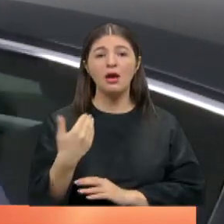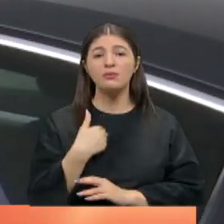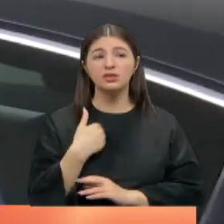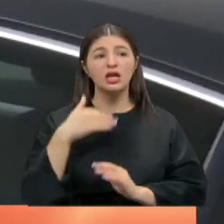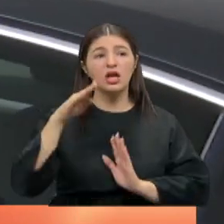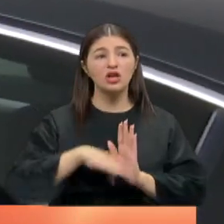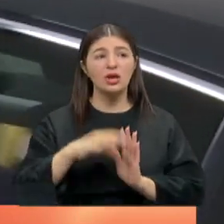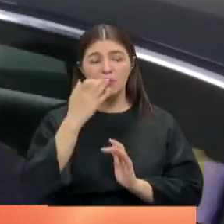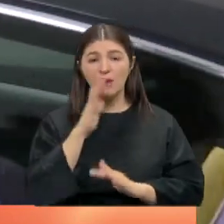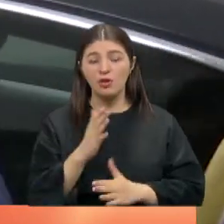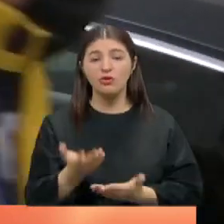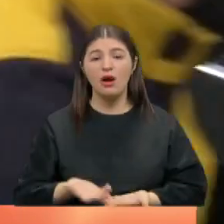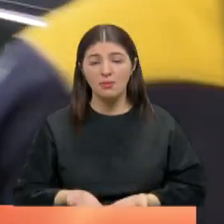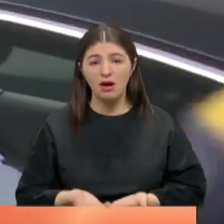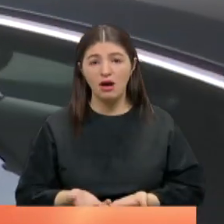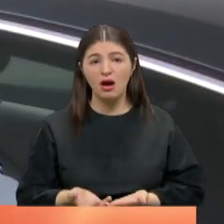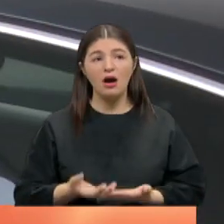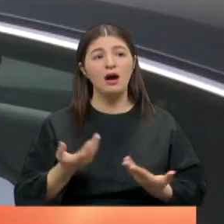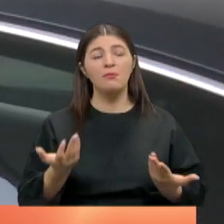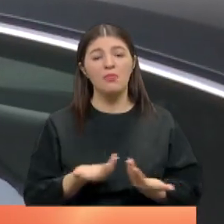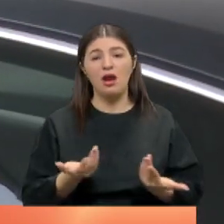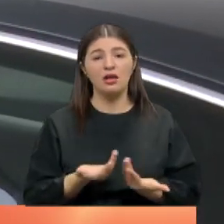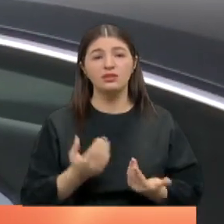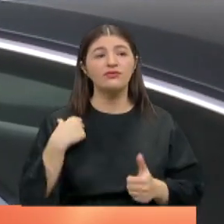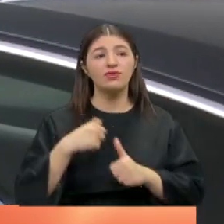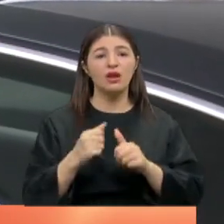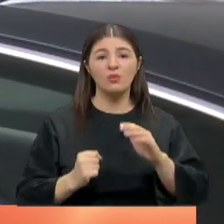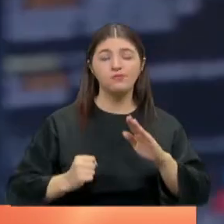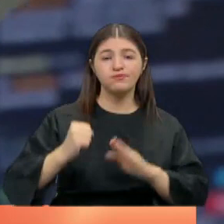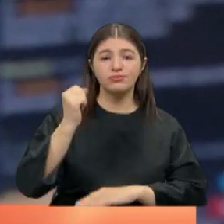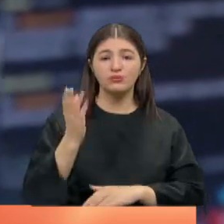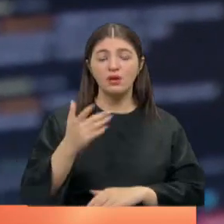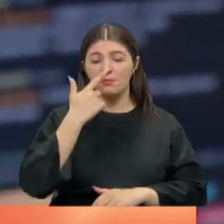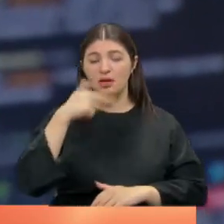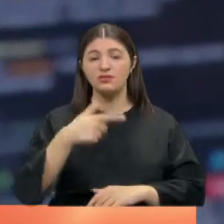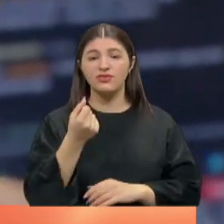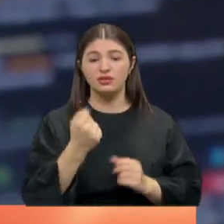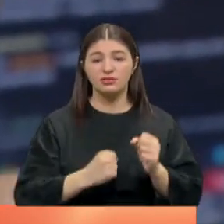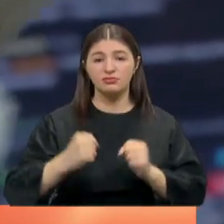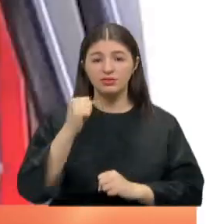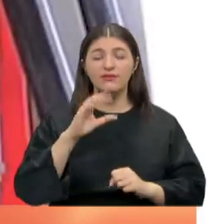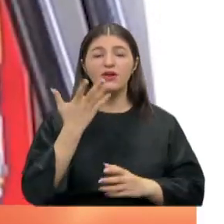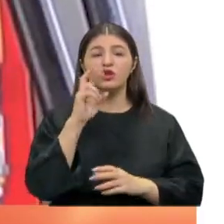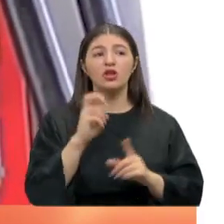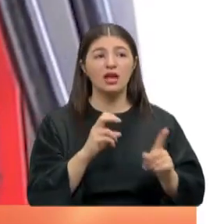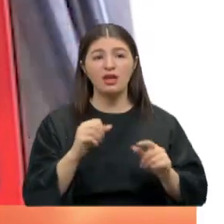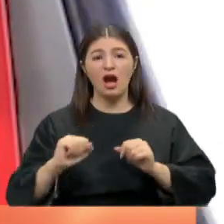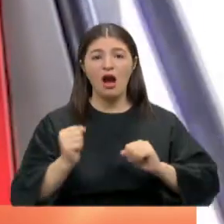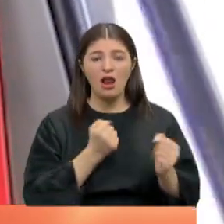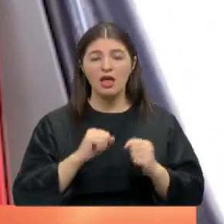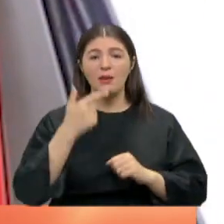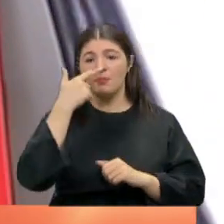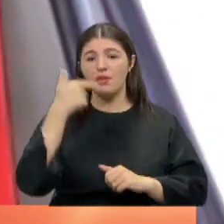inecek diye bekliyorduk ama maalesef tekrar Yukarı çıktı Petrol fiyatındaki artış yada dolar kurundaki